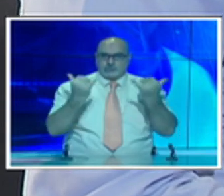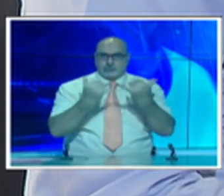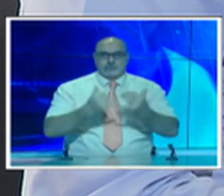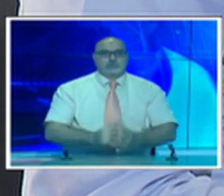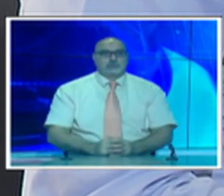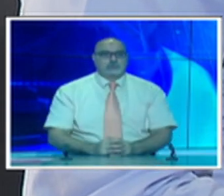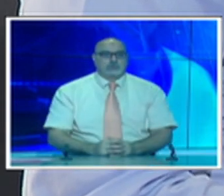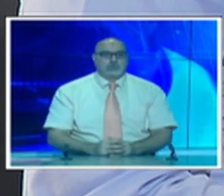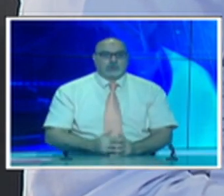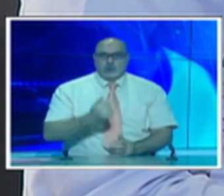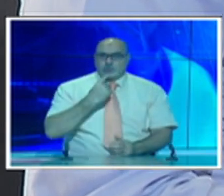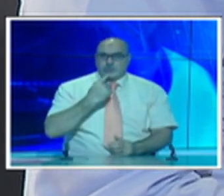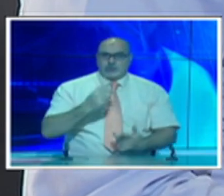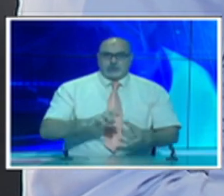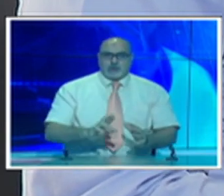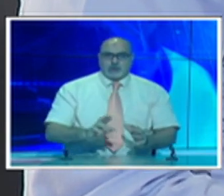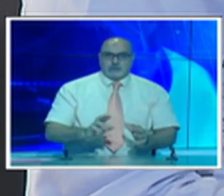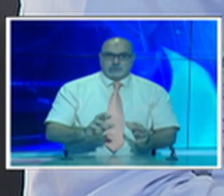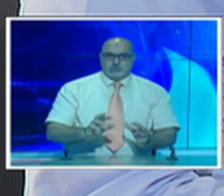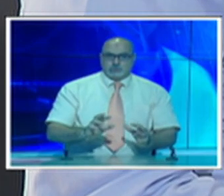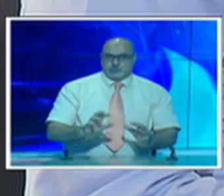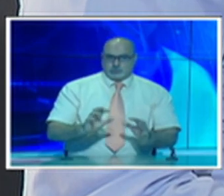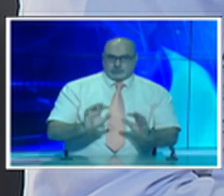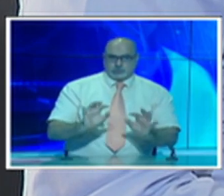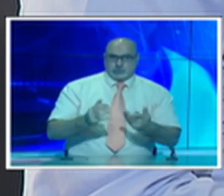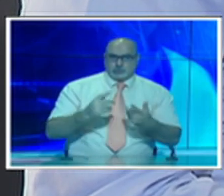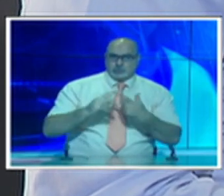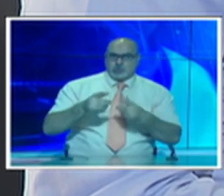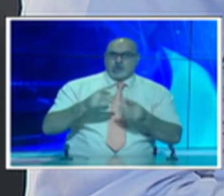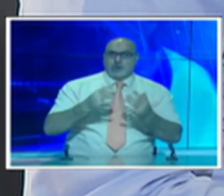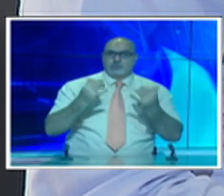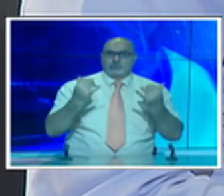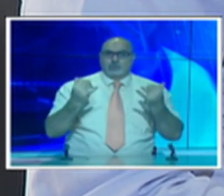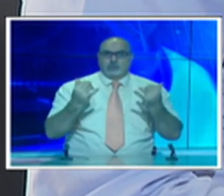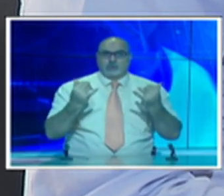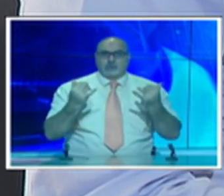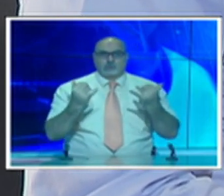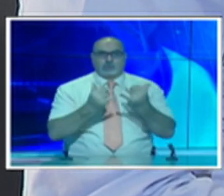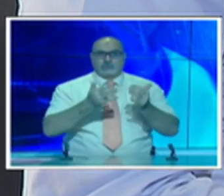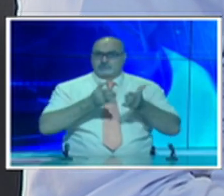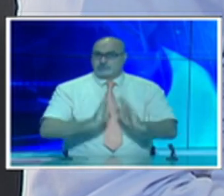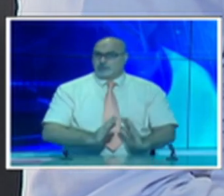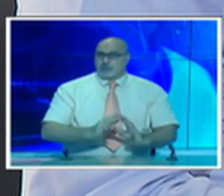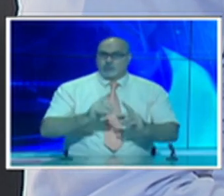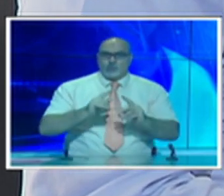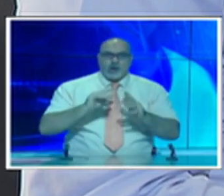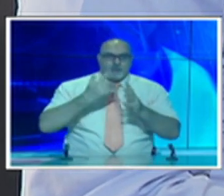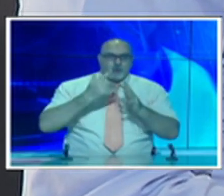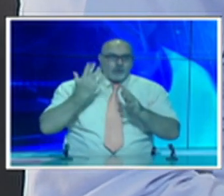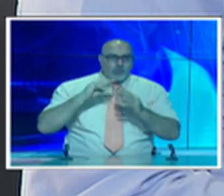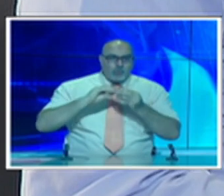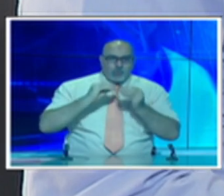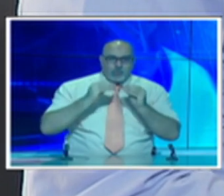للتأسيس لتقنين واقع الإعلام الرقمي في الجزائر، وسد الثغرات التي وردت